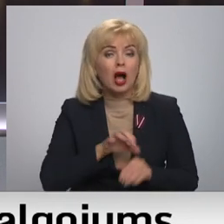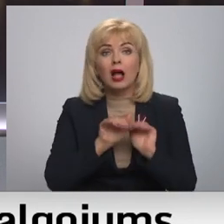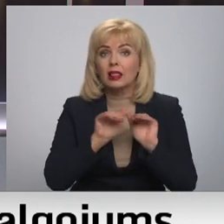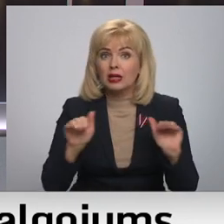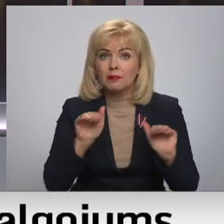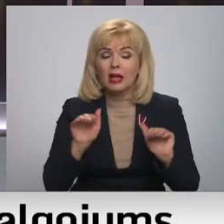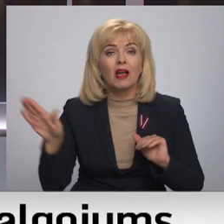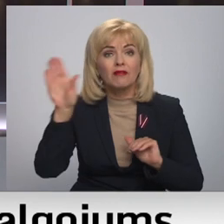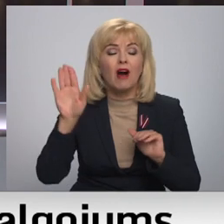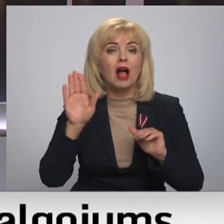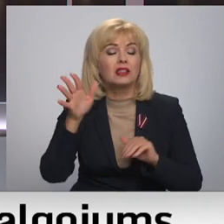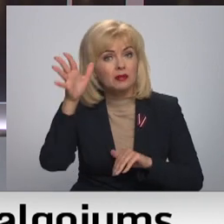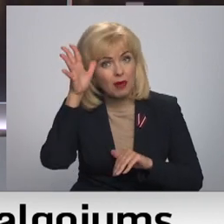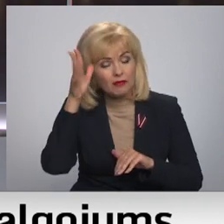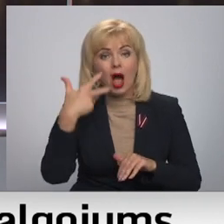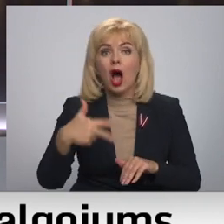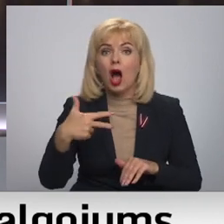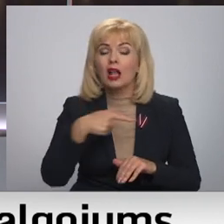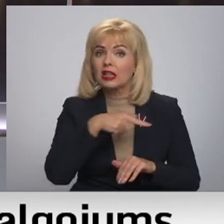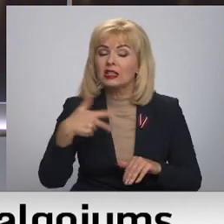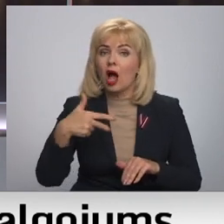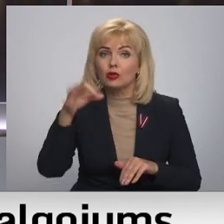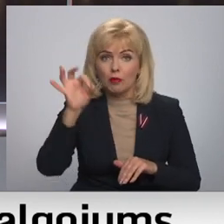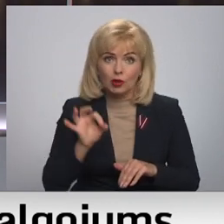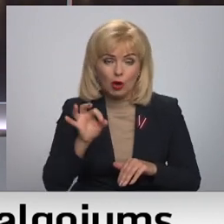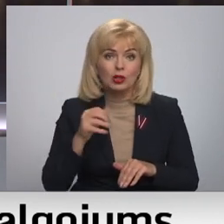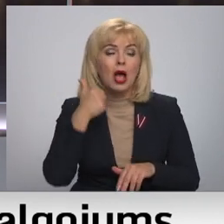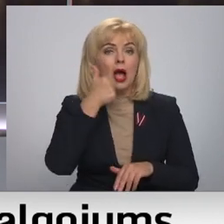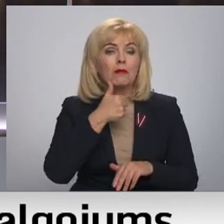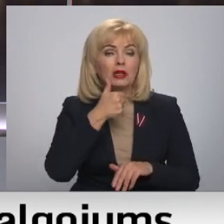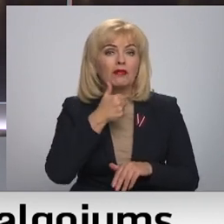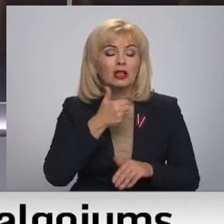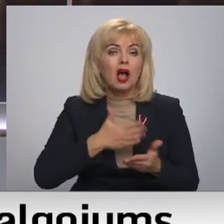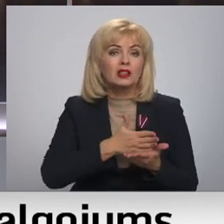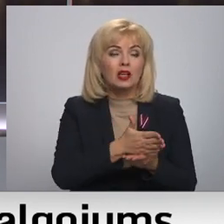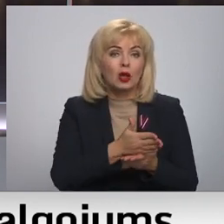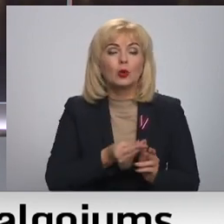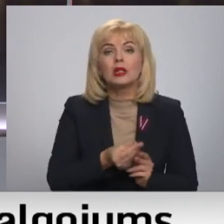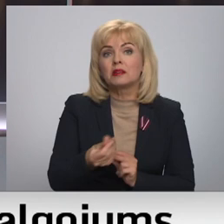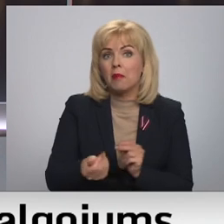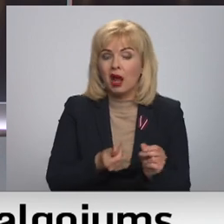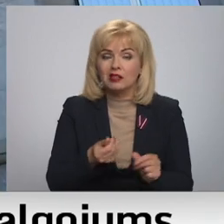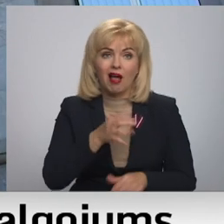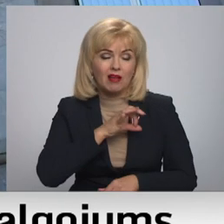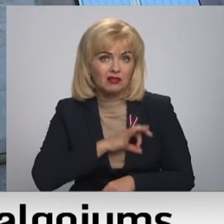līdz 80% no privātajā sektorā maksātās algas, stāsta Madara Līcīte.